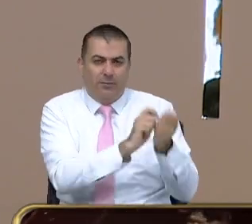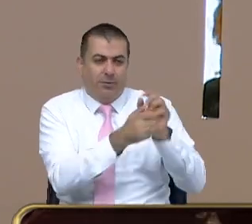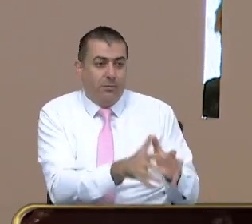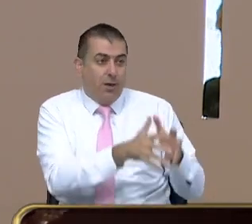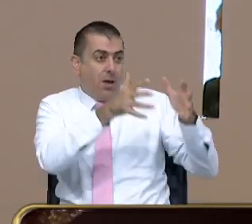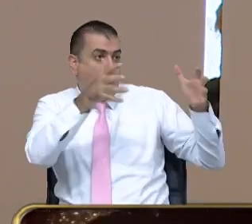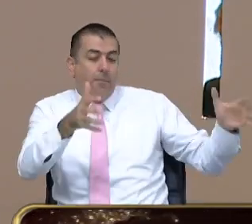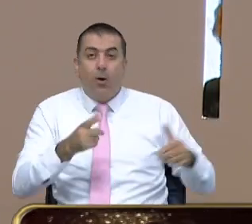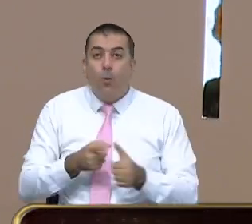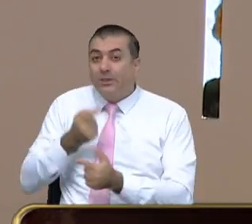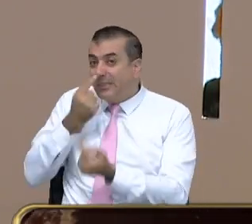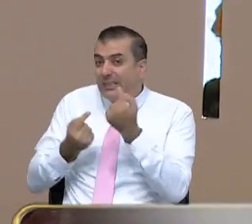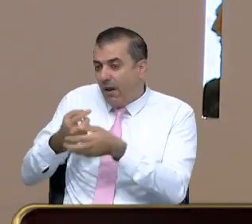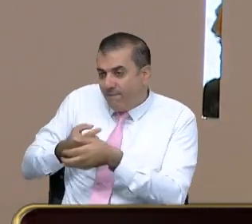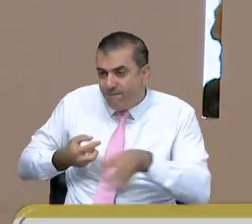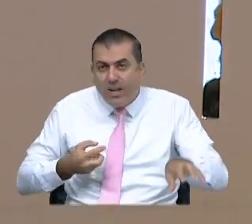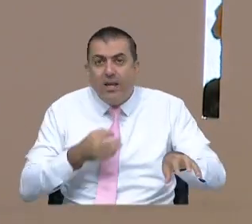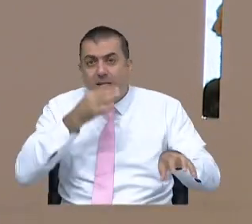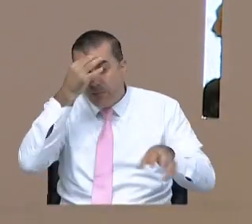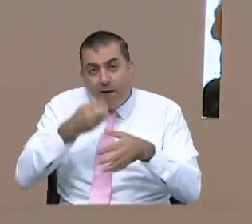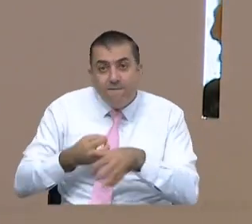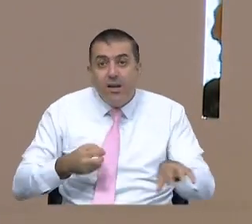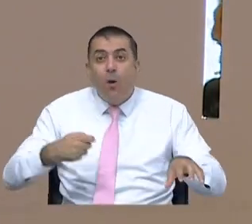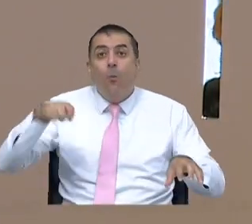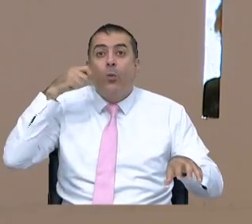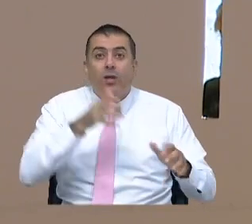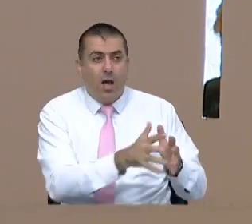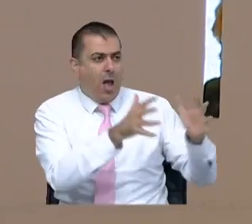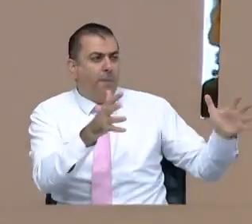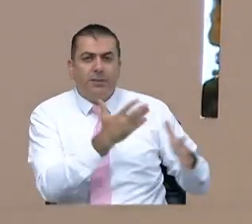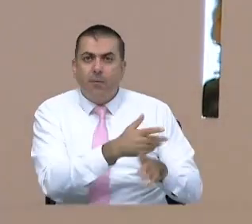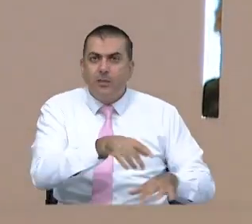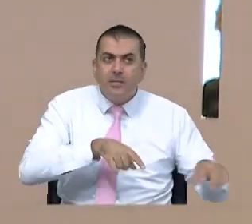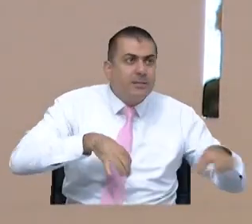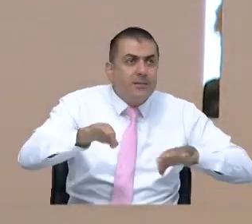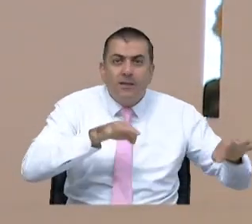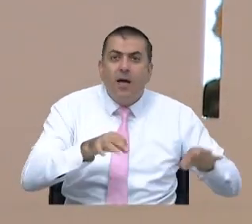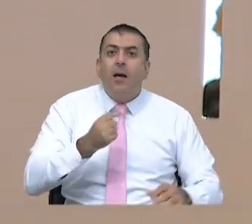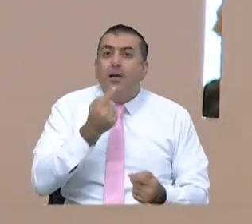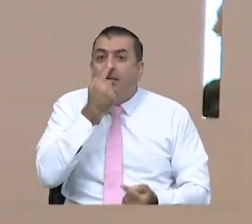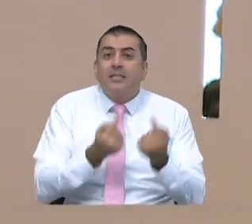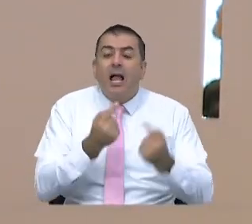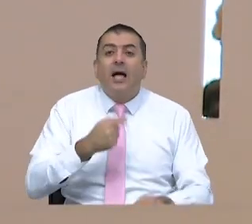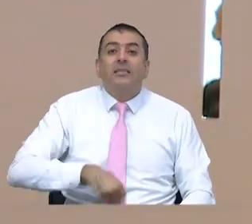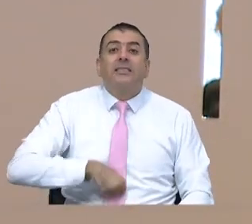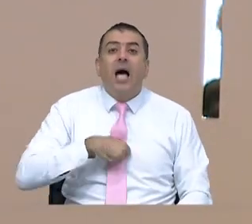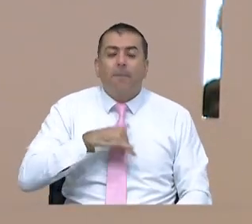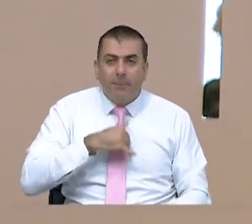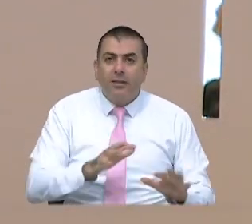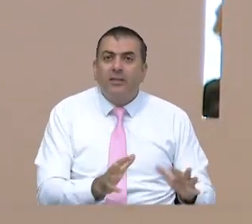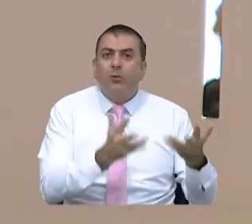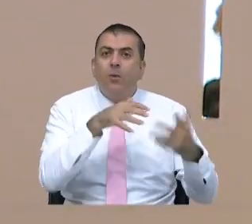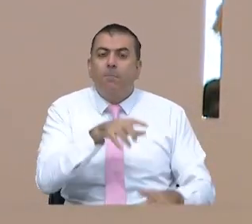المتطلبات لخدمه القطاع السحاب اللواء شامل صناعي تجاري زراعي سنعمل احنا في جانب الزراعه